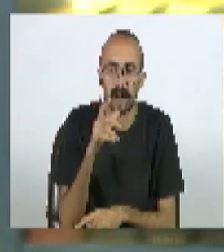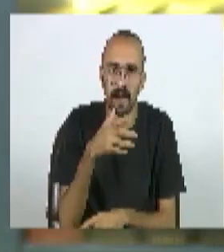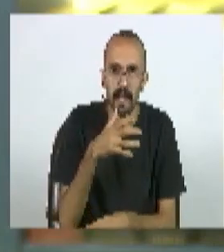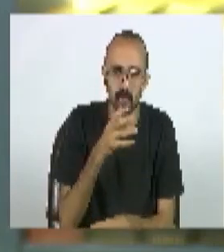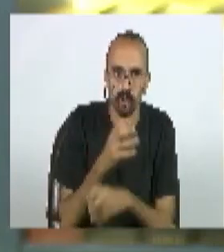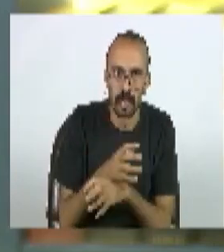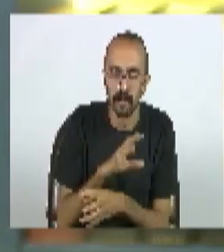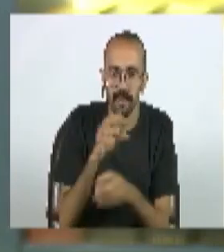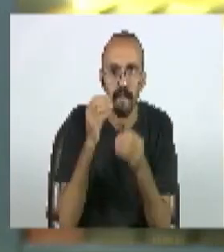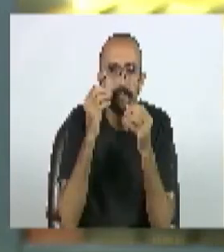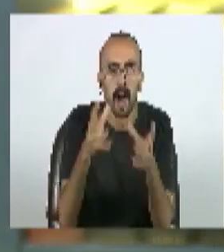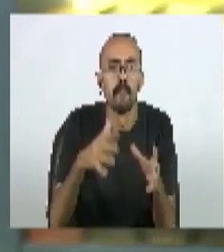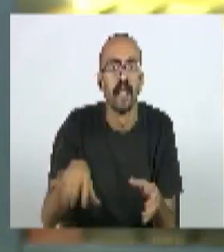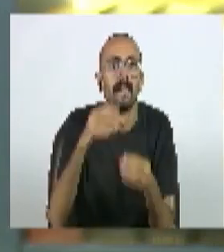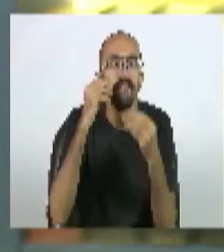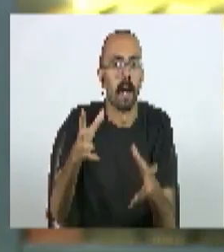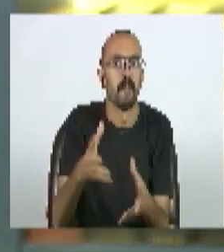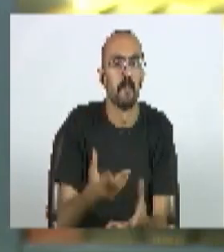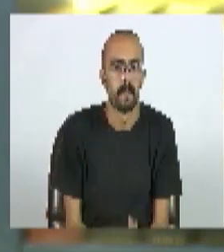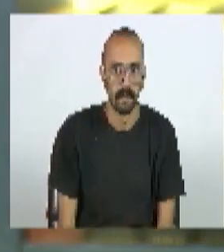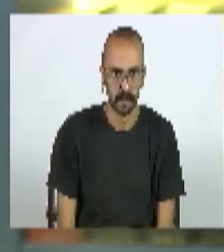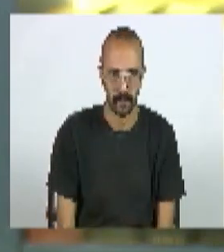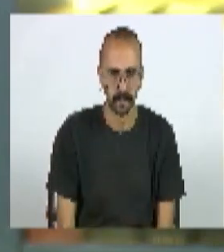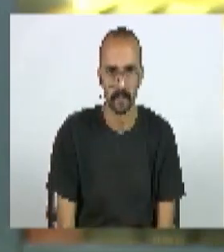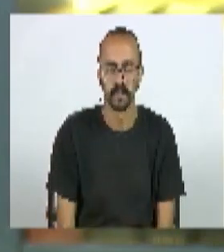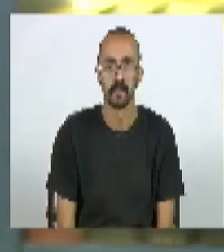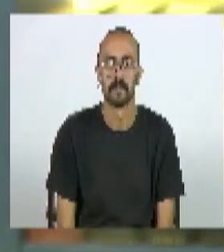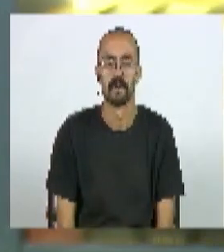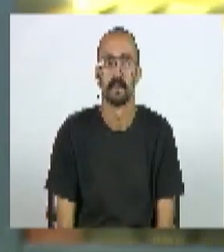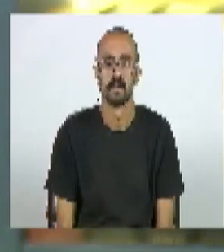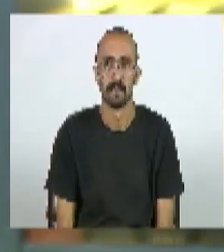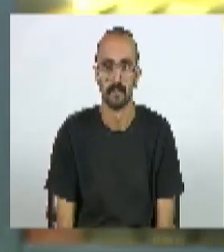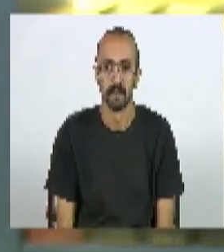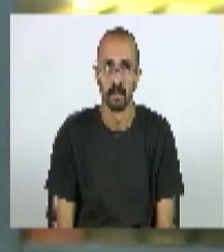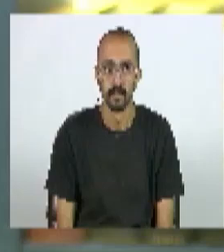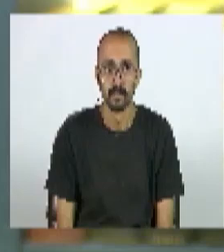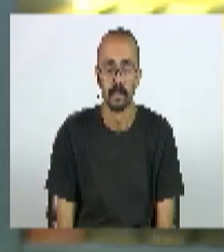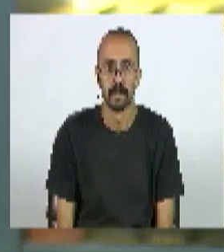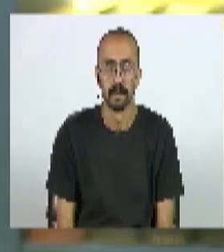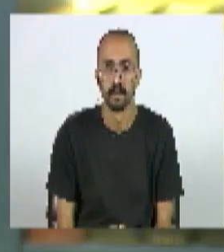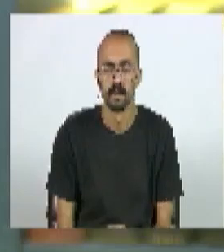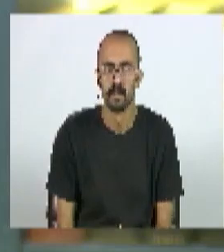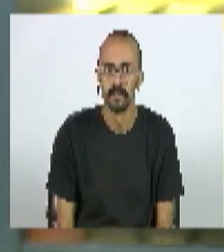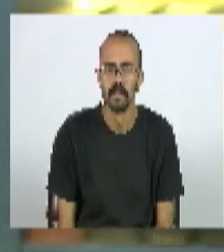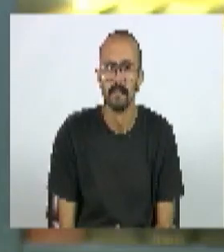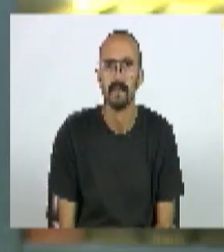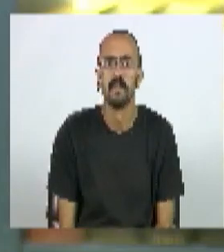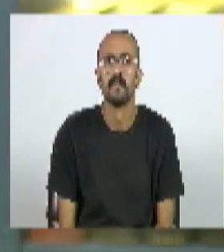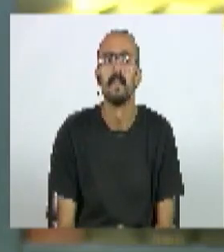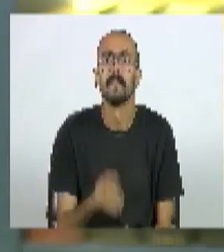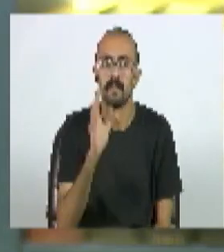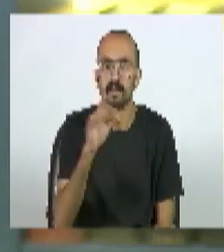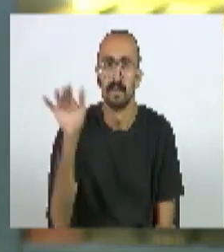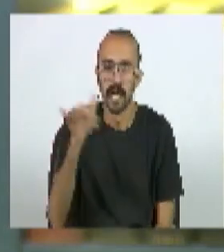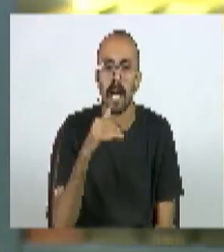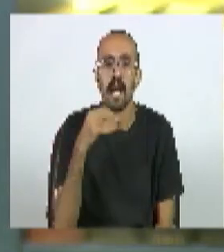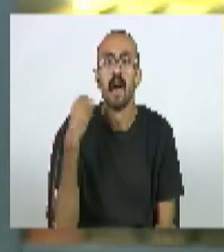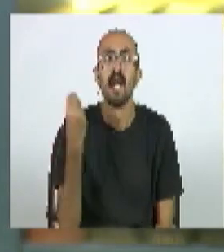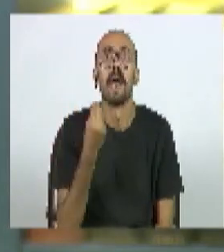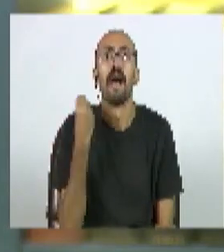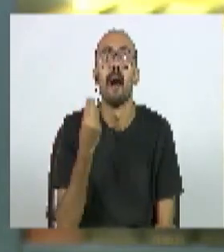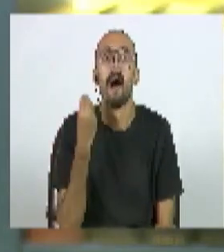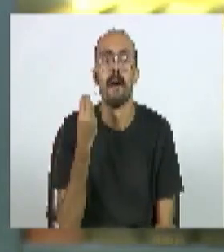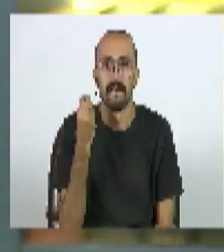دول اللي بيقدروا يوصلوا الأفكار. انعاش الذاكرة الوطنية. لاحظت إن هم جم كانوا ييجوا دايما في رحلات من